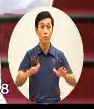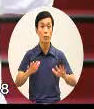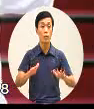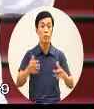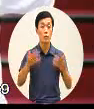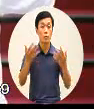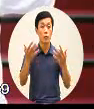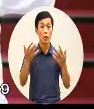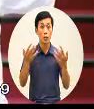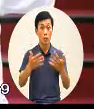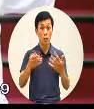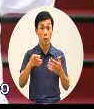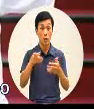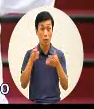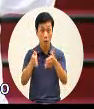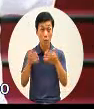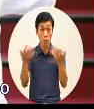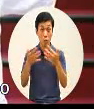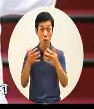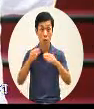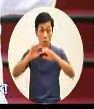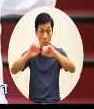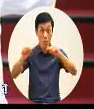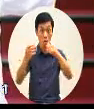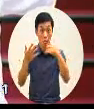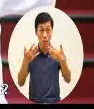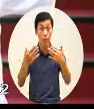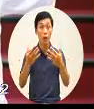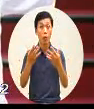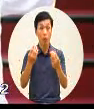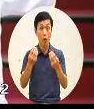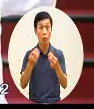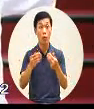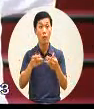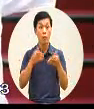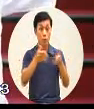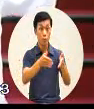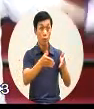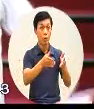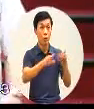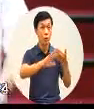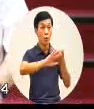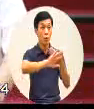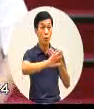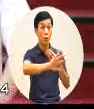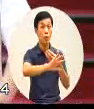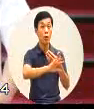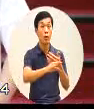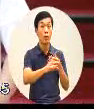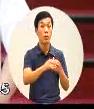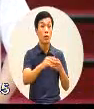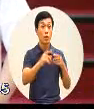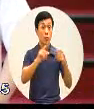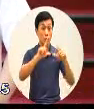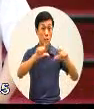问题无了解清楚，对我阁兼对着我们整体的大法官会议解释。